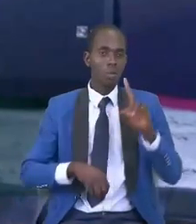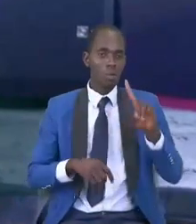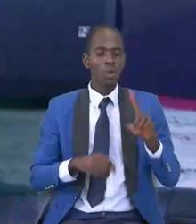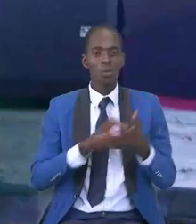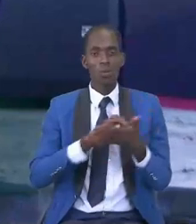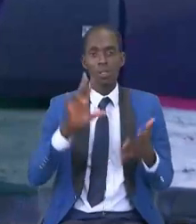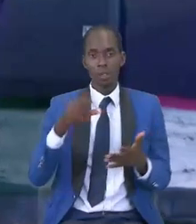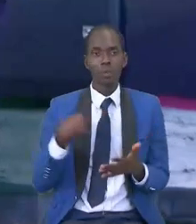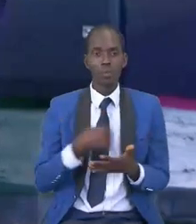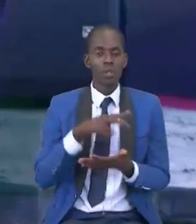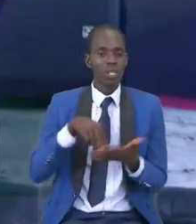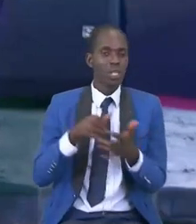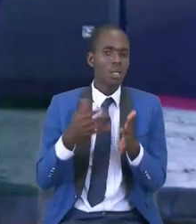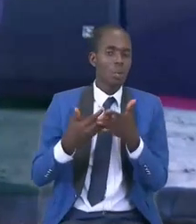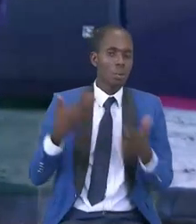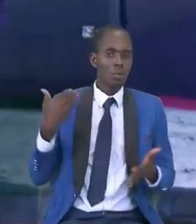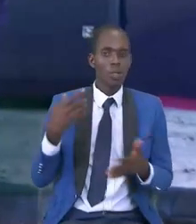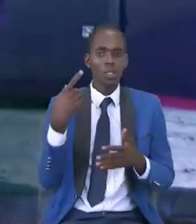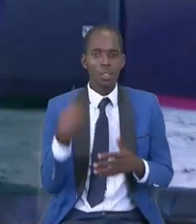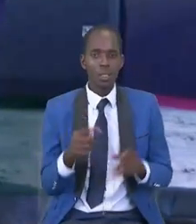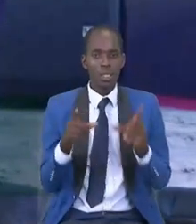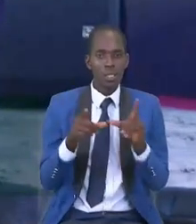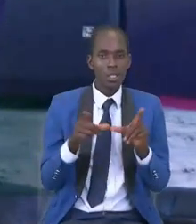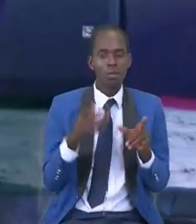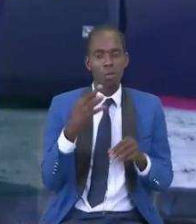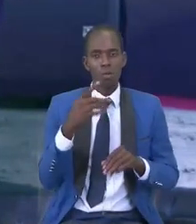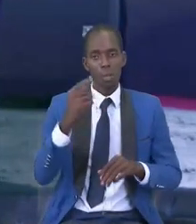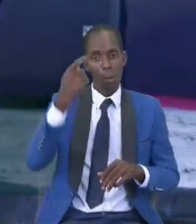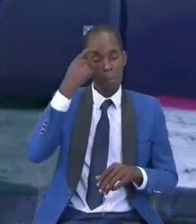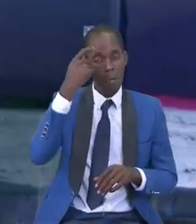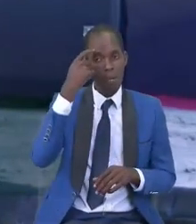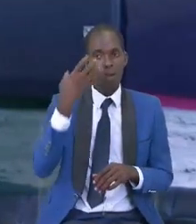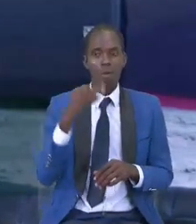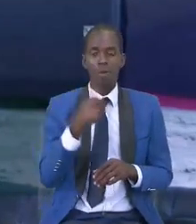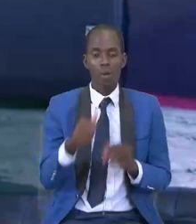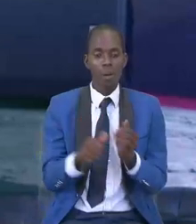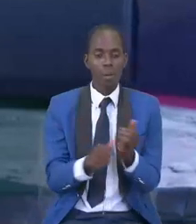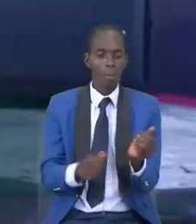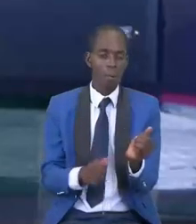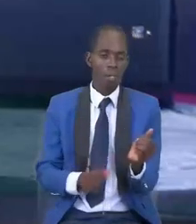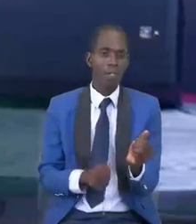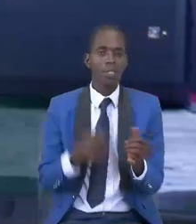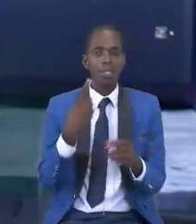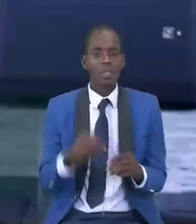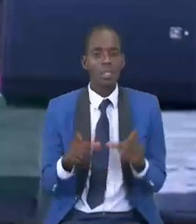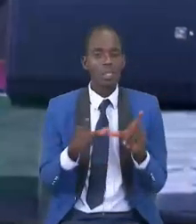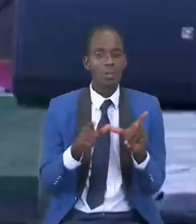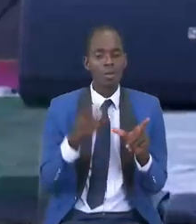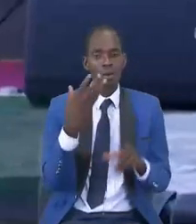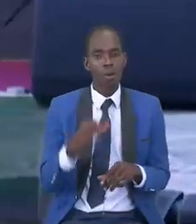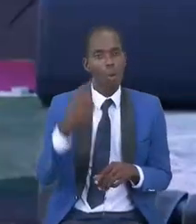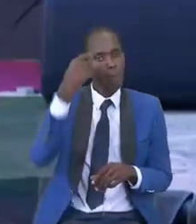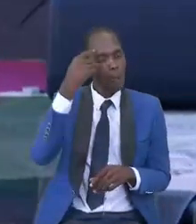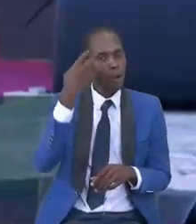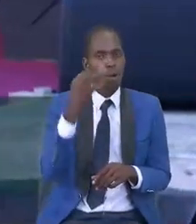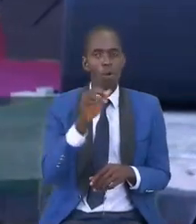il s'enfuit de la face de l'Éternel. L'état d'esprit, c'est l'état d'esprit d'un rétrograde. L'état